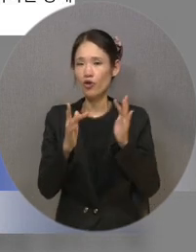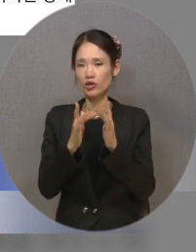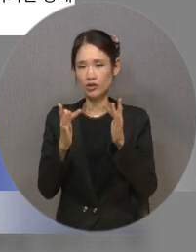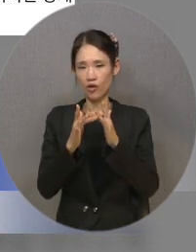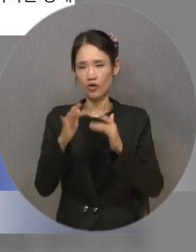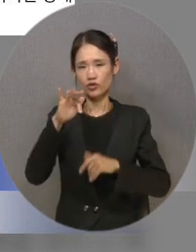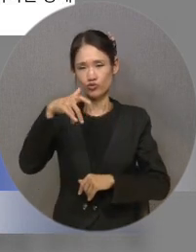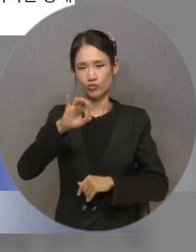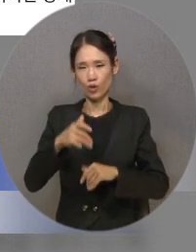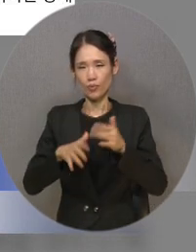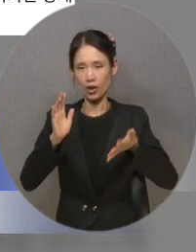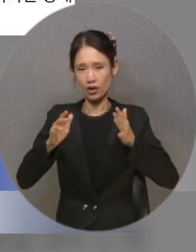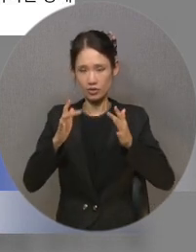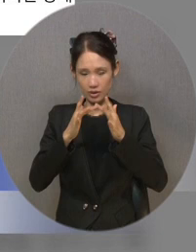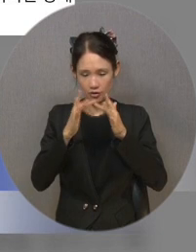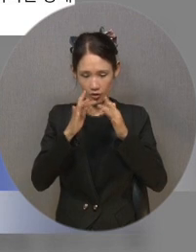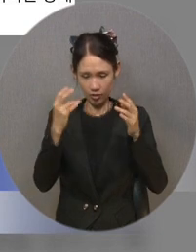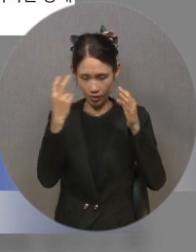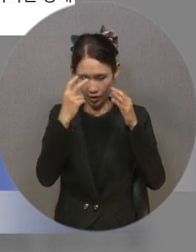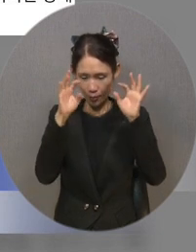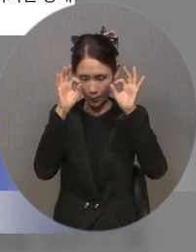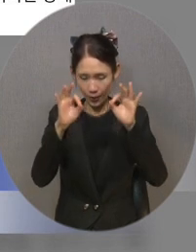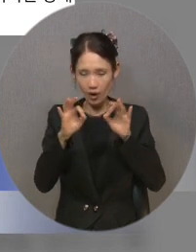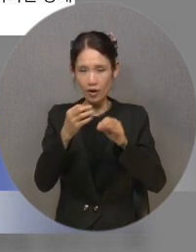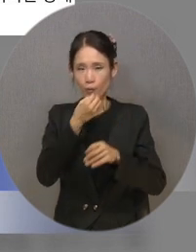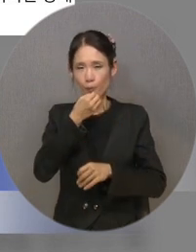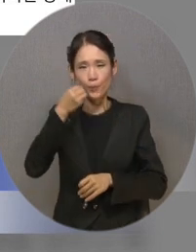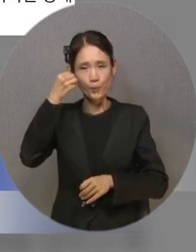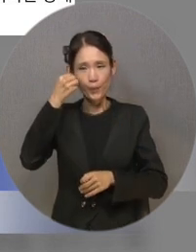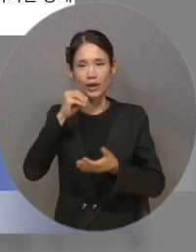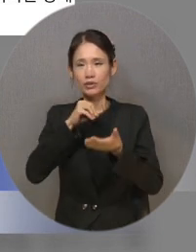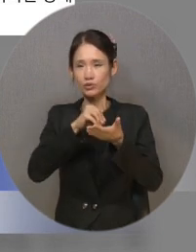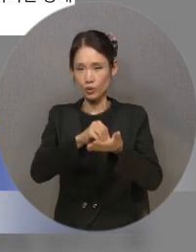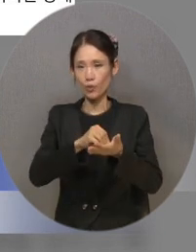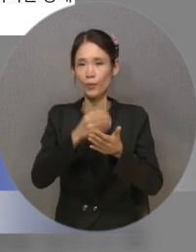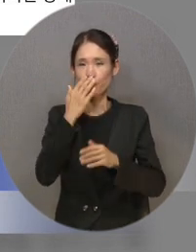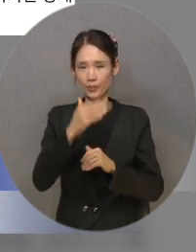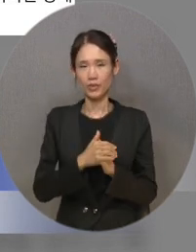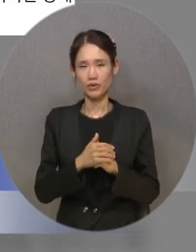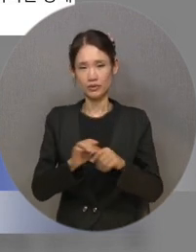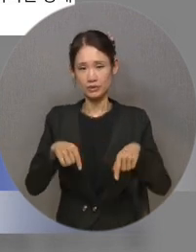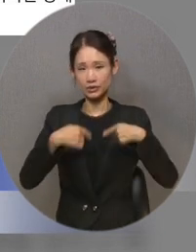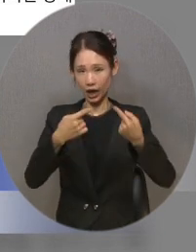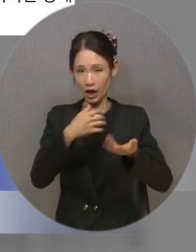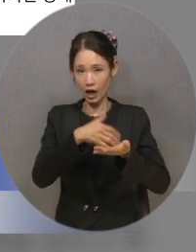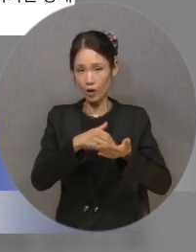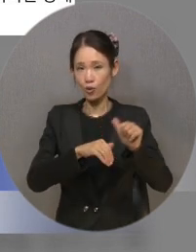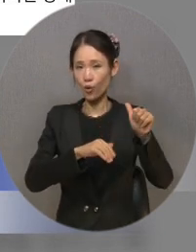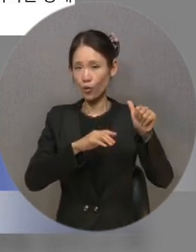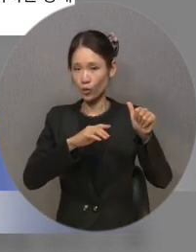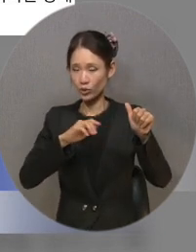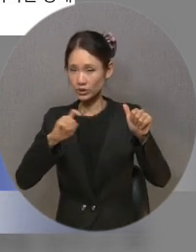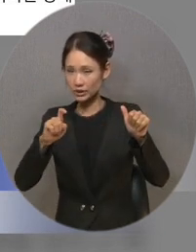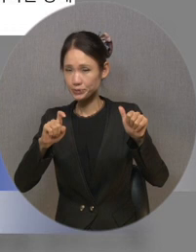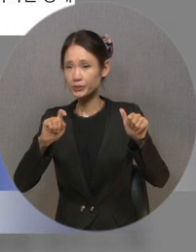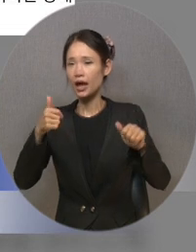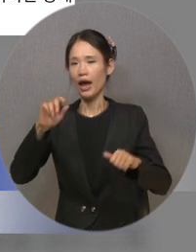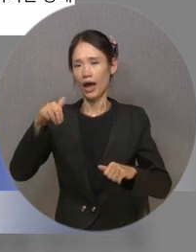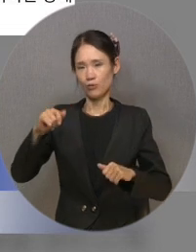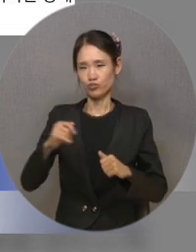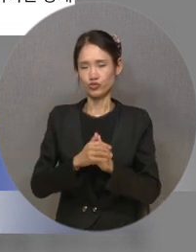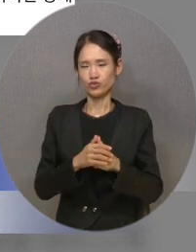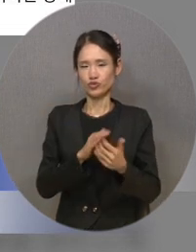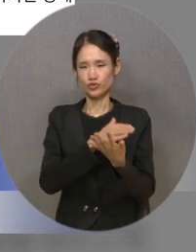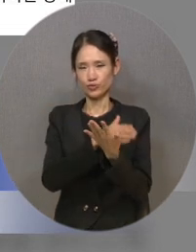마라톤을 검색한 후 해당 홈페이지에서 신청할 수 있으며 참가 부문은 5km 10km 하프